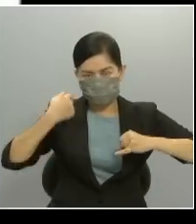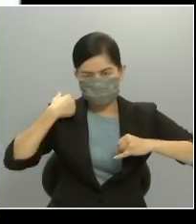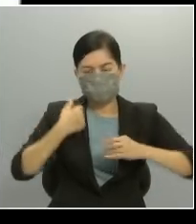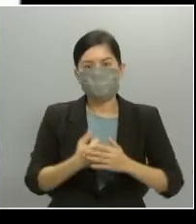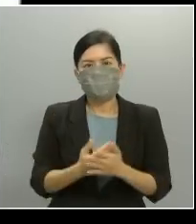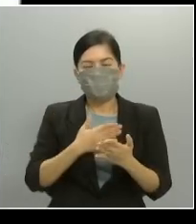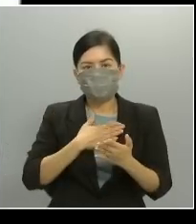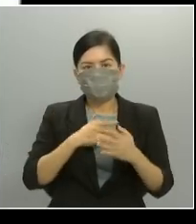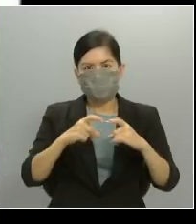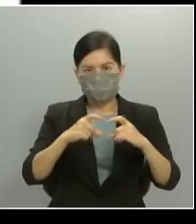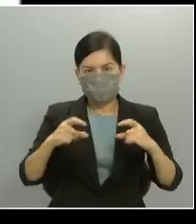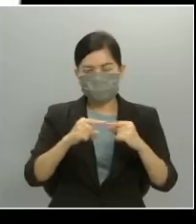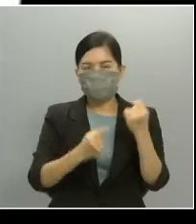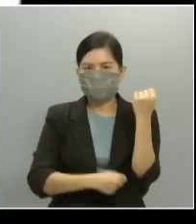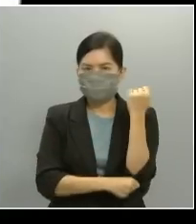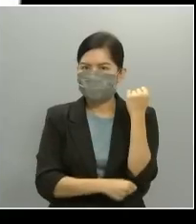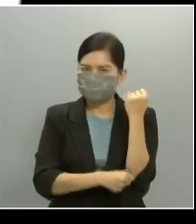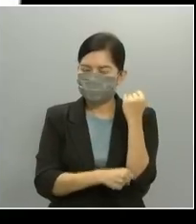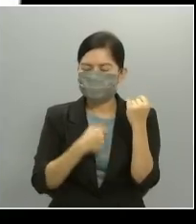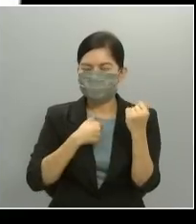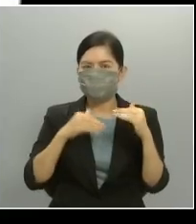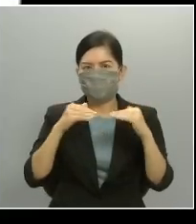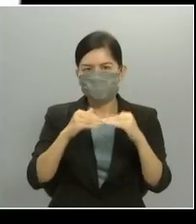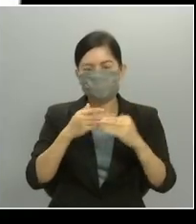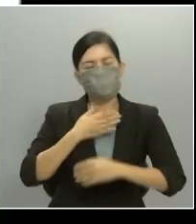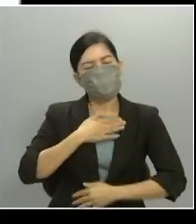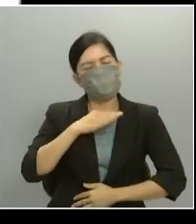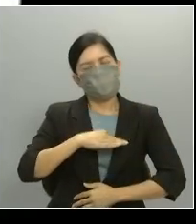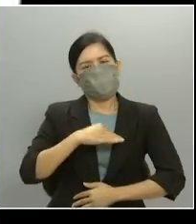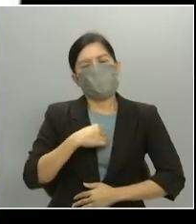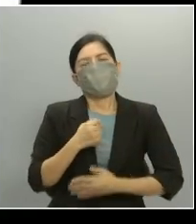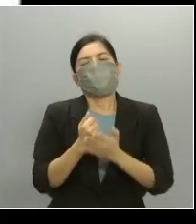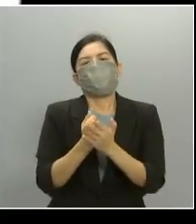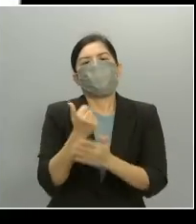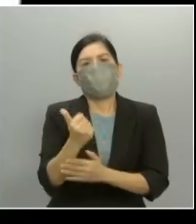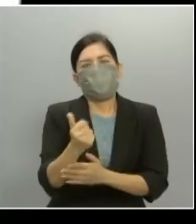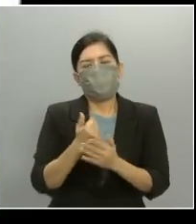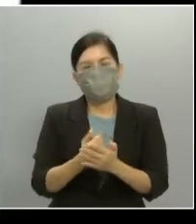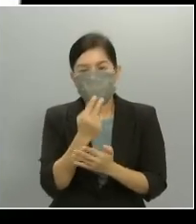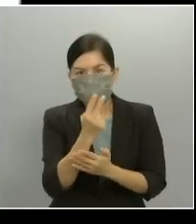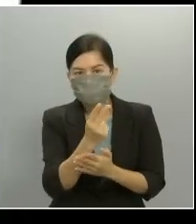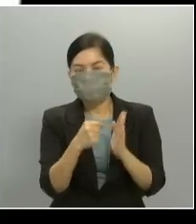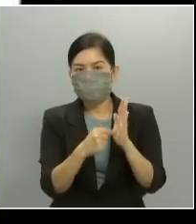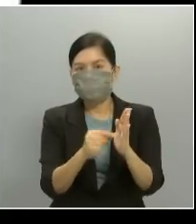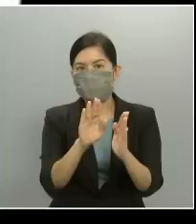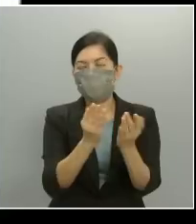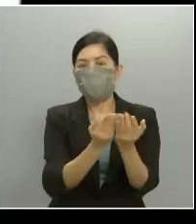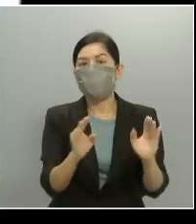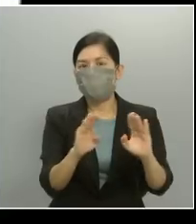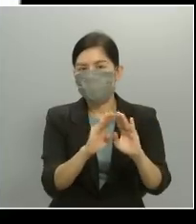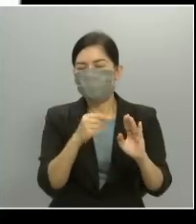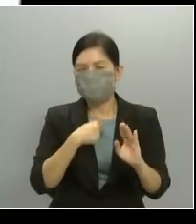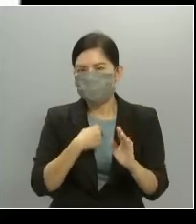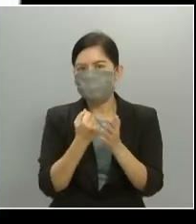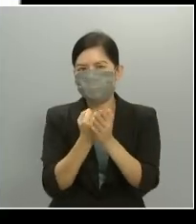วก็บอกว่าช่วยได้เยอะเพราะฉะนั้นเนี่ยเป็นตัวอย่างกลุ่มครอบครัวที่เราจะเข้าถึงและจะให้โอกาสเขา เมื่อว